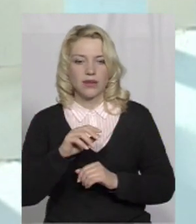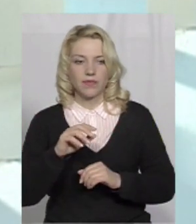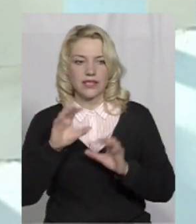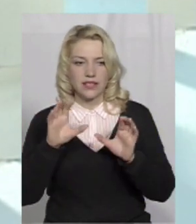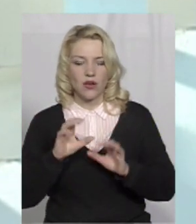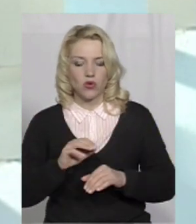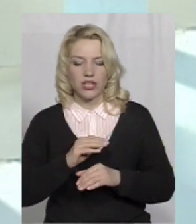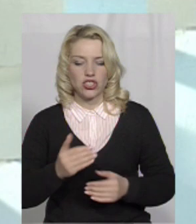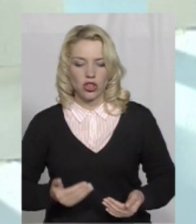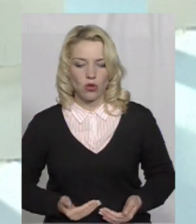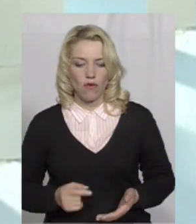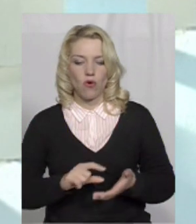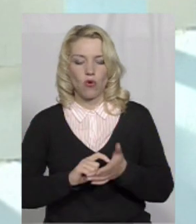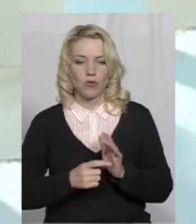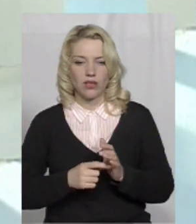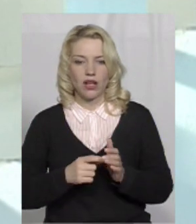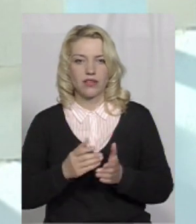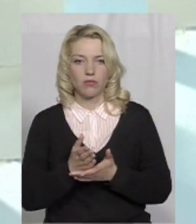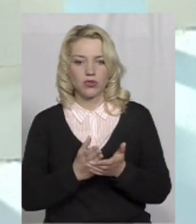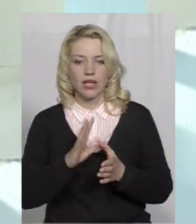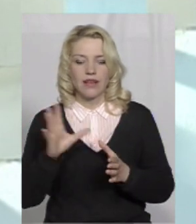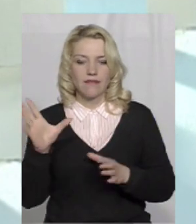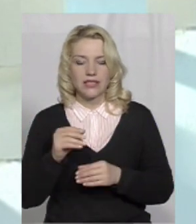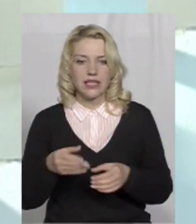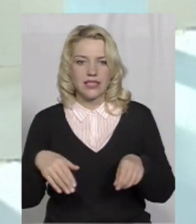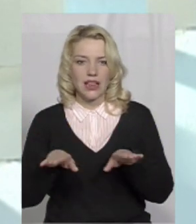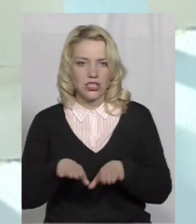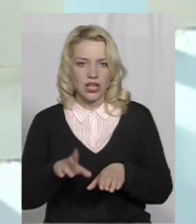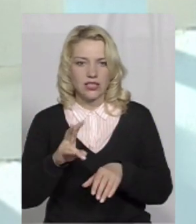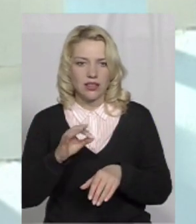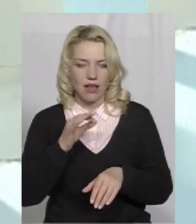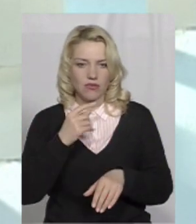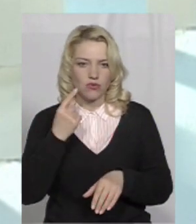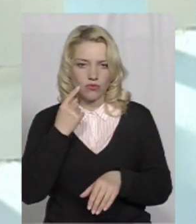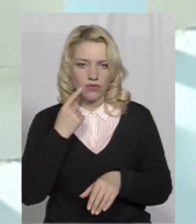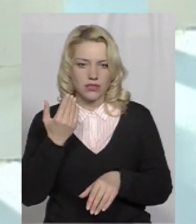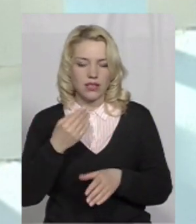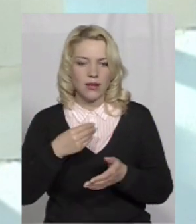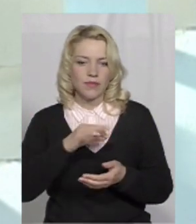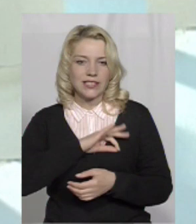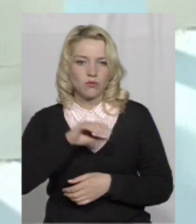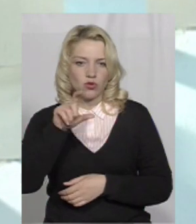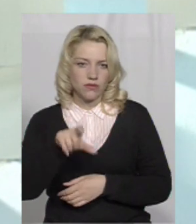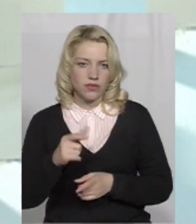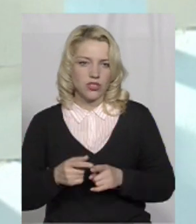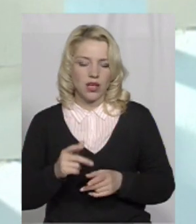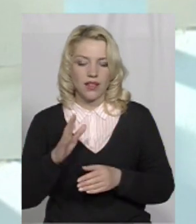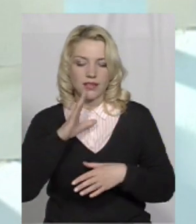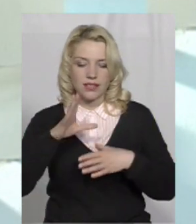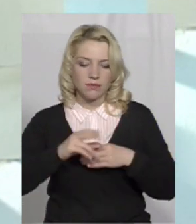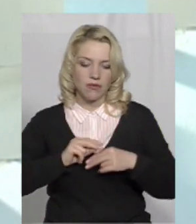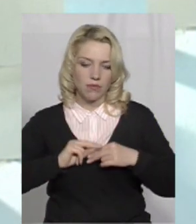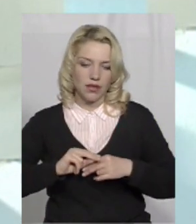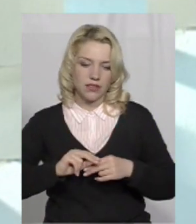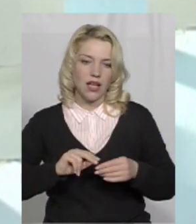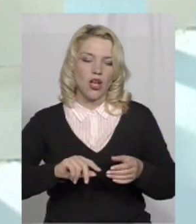послуги, залишається все за свідомістю споживача. Тобто наша спільна співпраця як комунальних служб, так